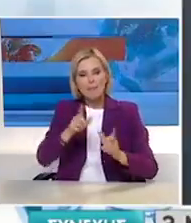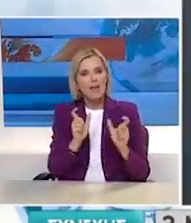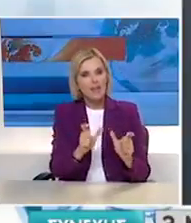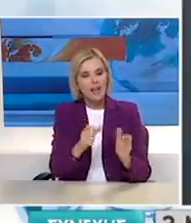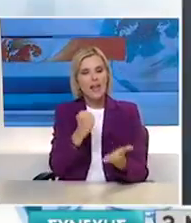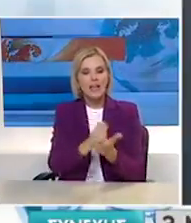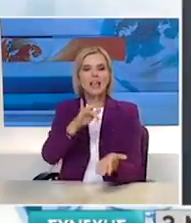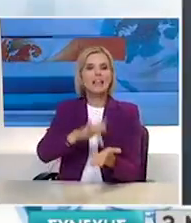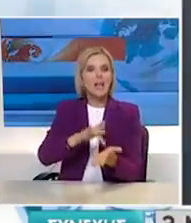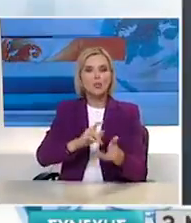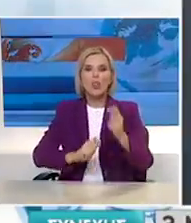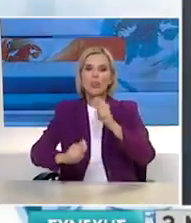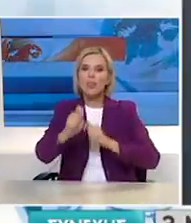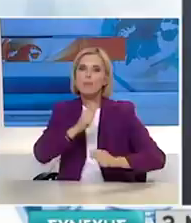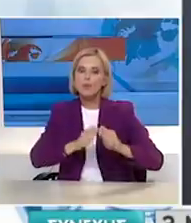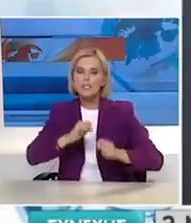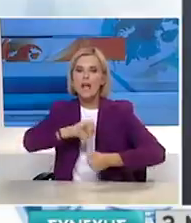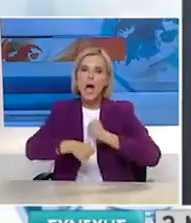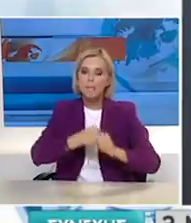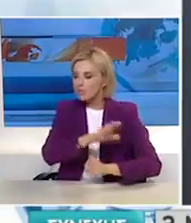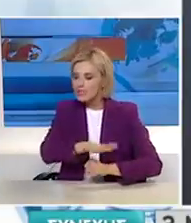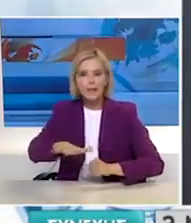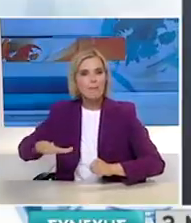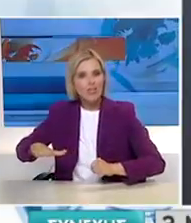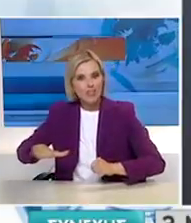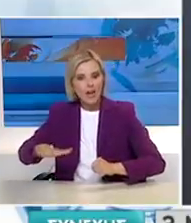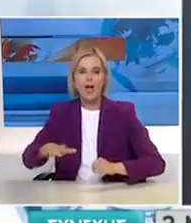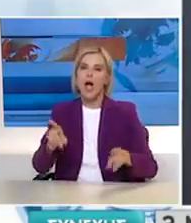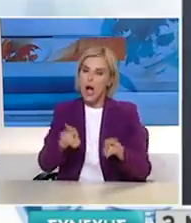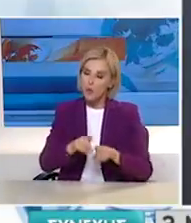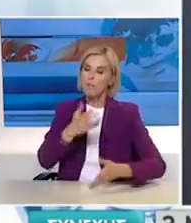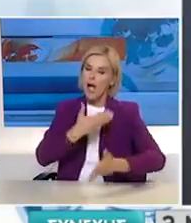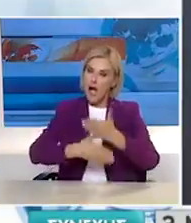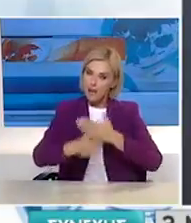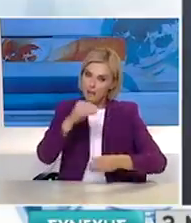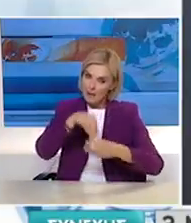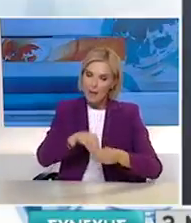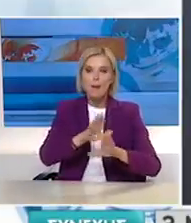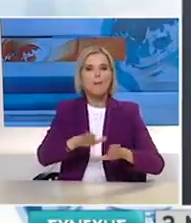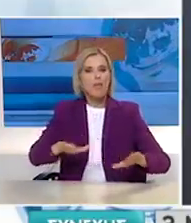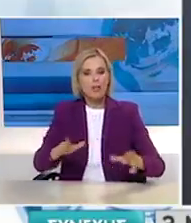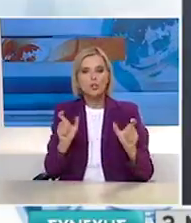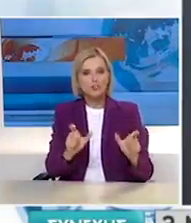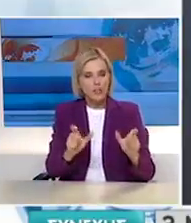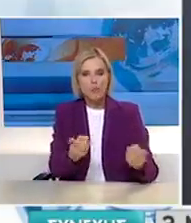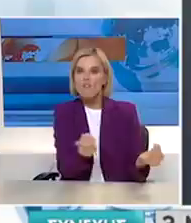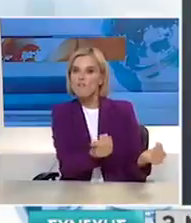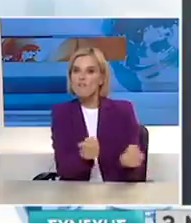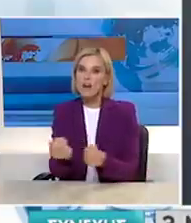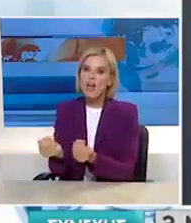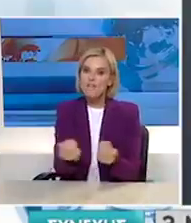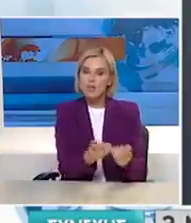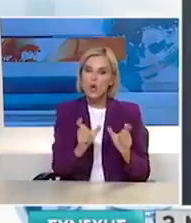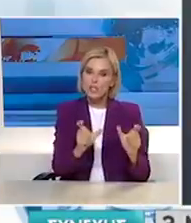κέντρων δημιουργικής απασχόλησης παιδιών, των κέντρων δημιουργικής απασχόλησης παιδιών με αναπηρία, των παιδικών βρεφικών και βρεφονηπιακών σταθμών, αλλά και